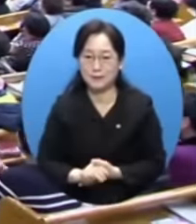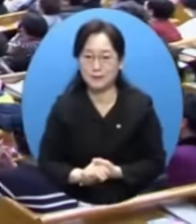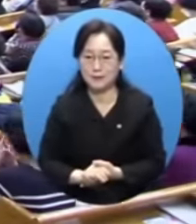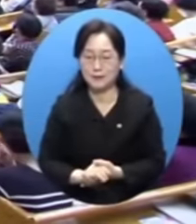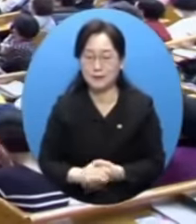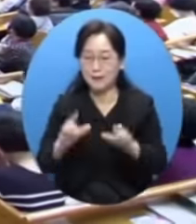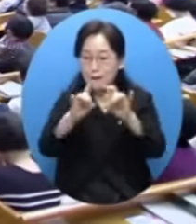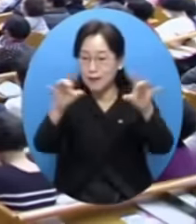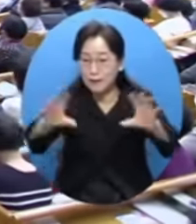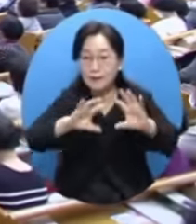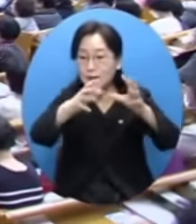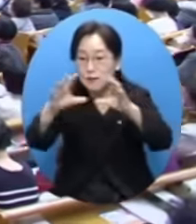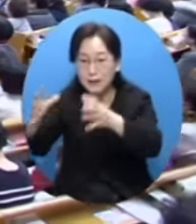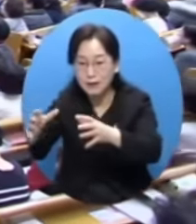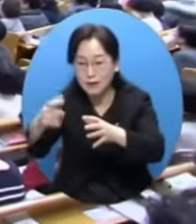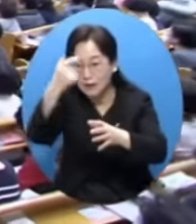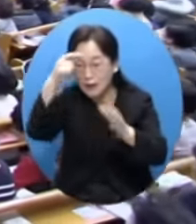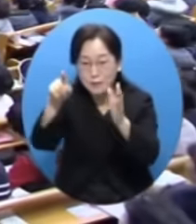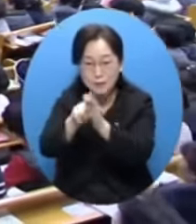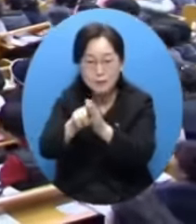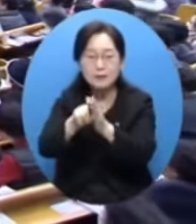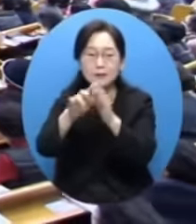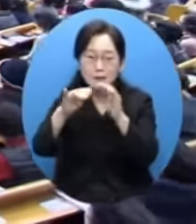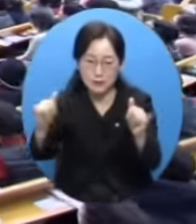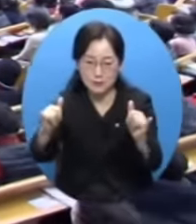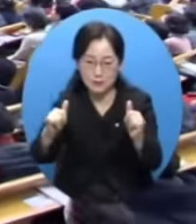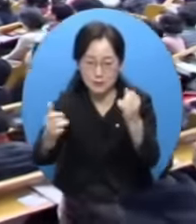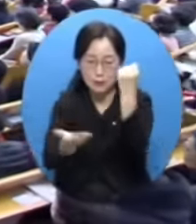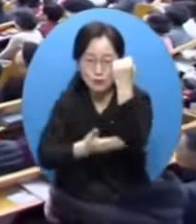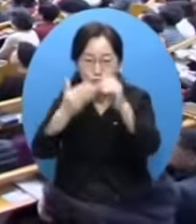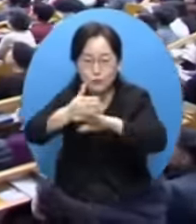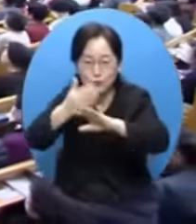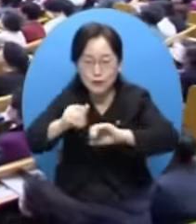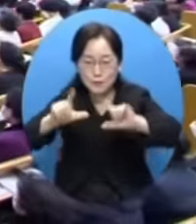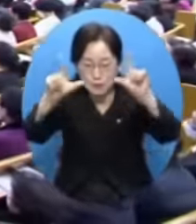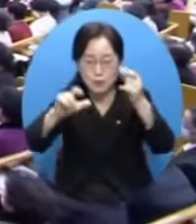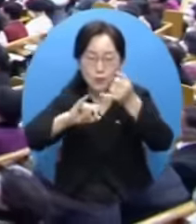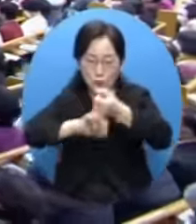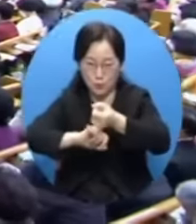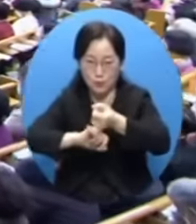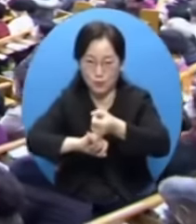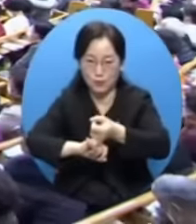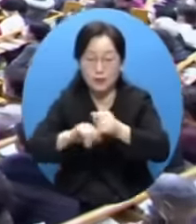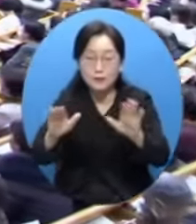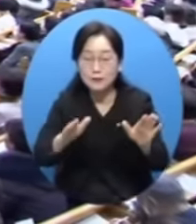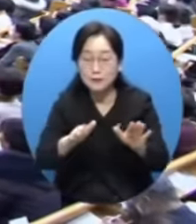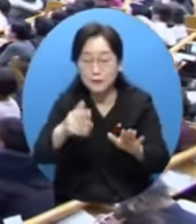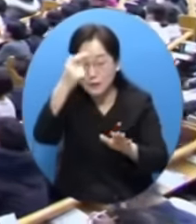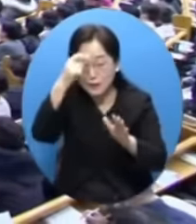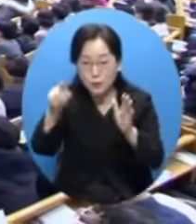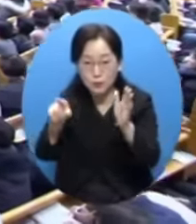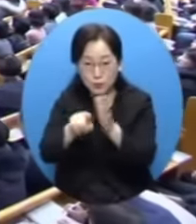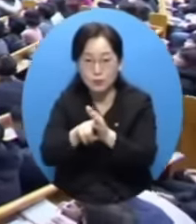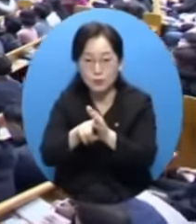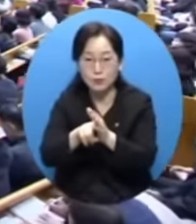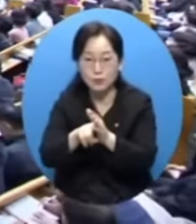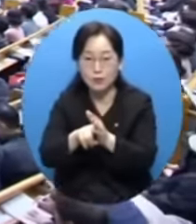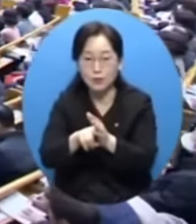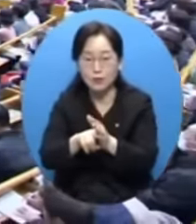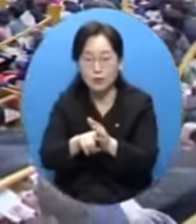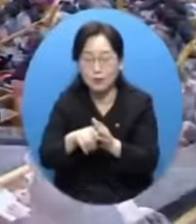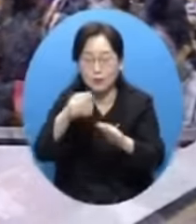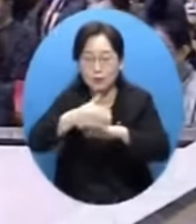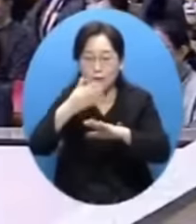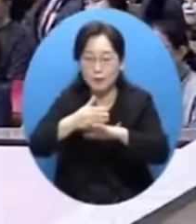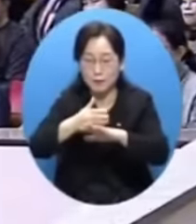각 나라에 기독교인이 지킨 추수감사절로 자리를 잡게 된 것입니다. 기독교의 감사 전통이 오늘날